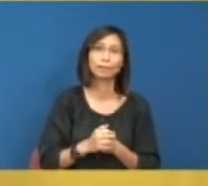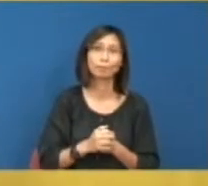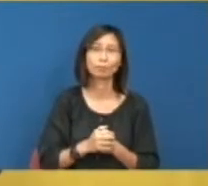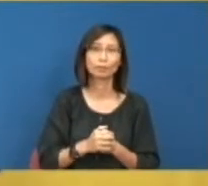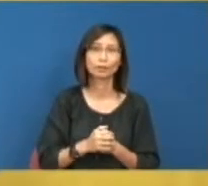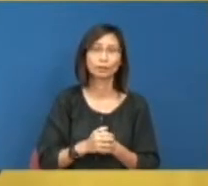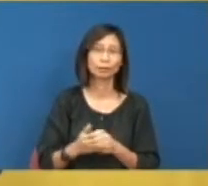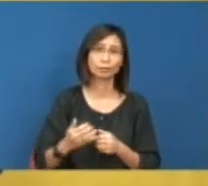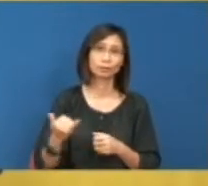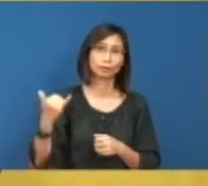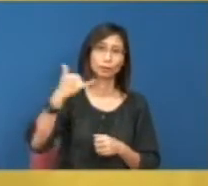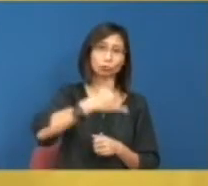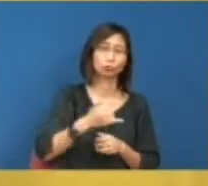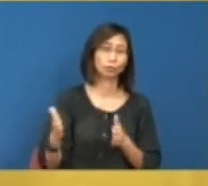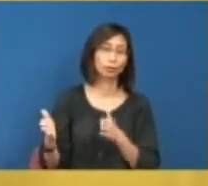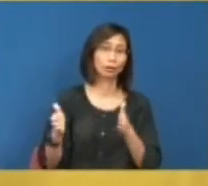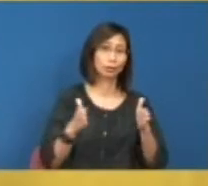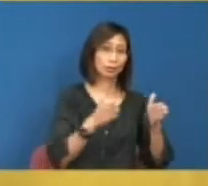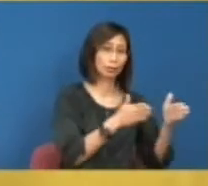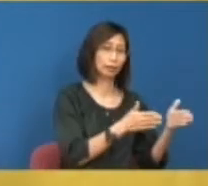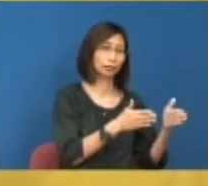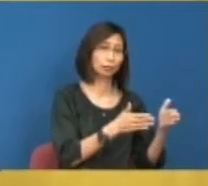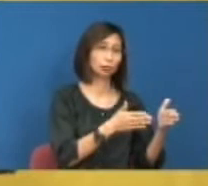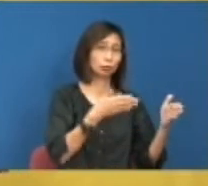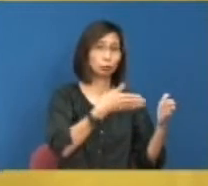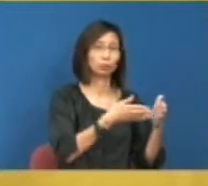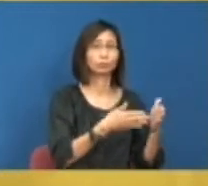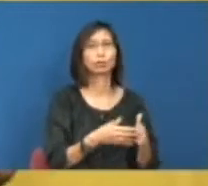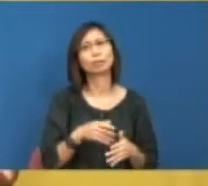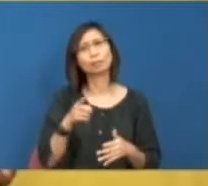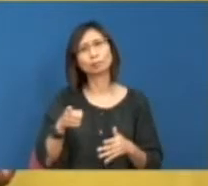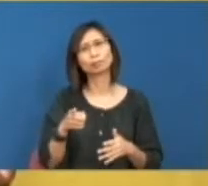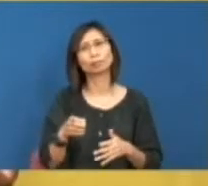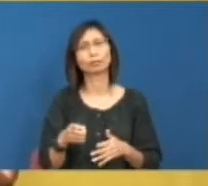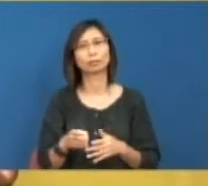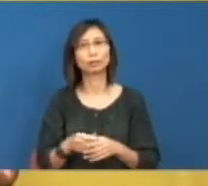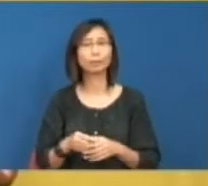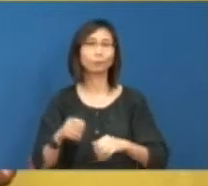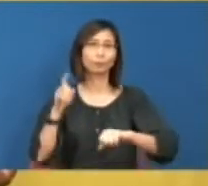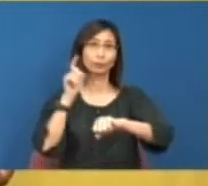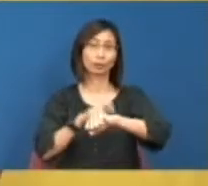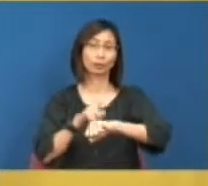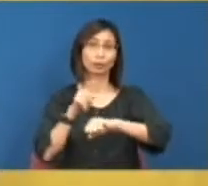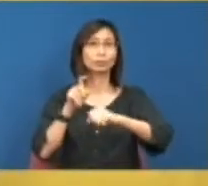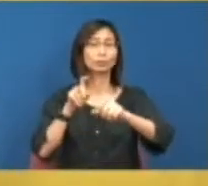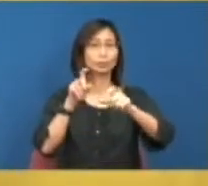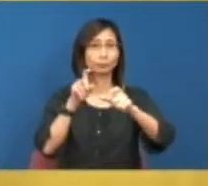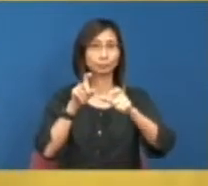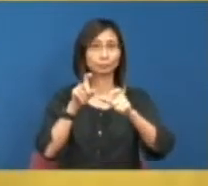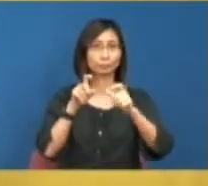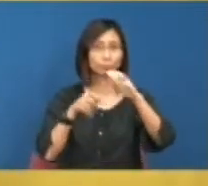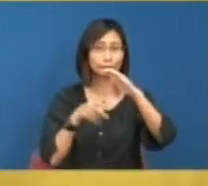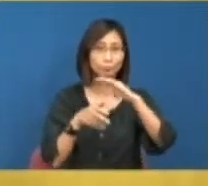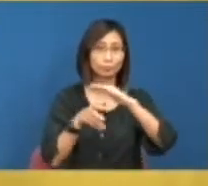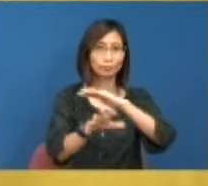走咗另一個極端，就係、好似李慧玲嘅另一個極端，就係、你班友騎劫，其實我哋邊有能力騎劫呢樣嘢咧？我哋永遠都係